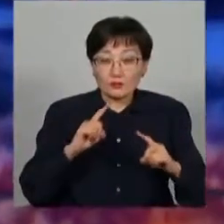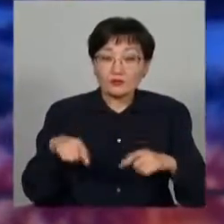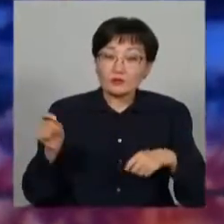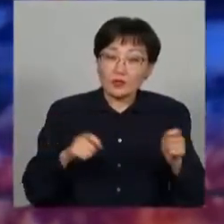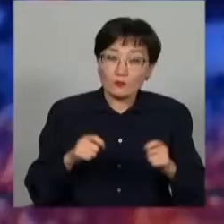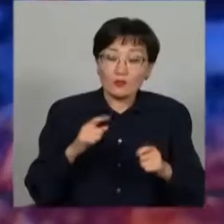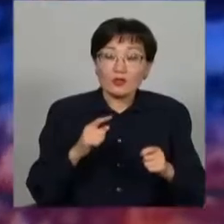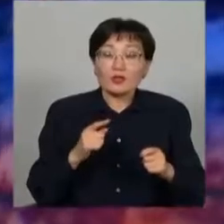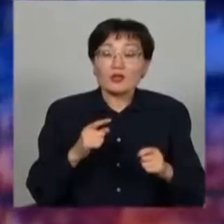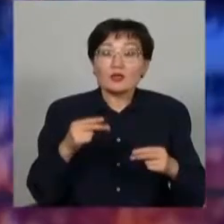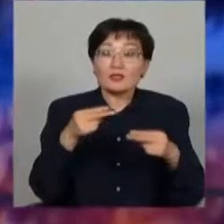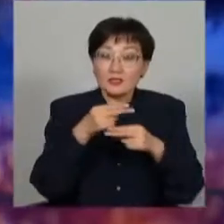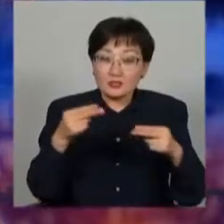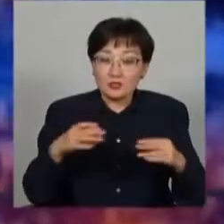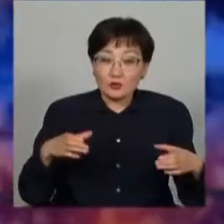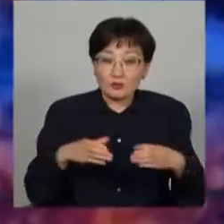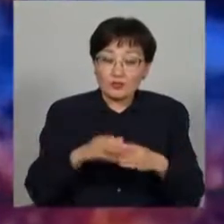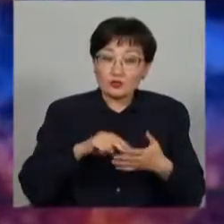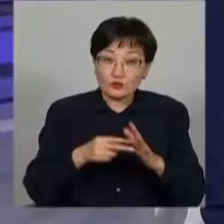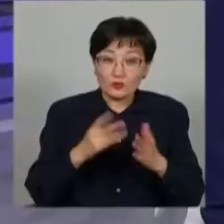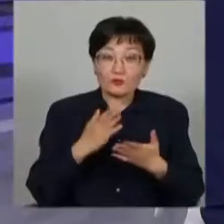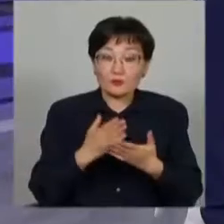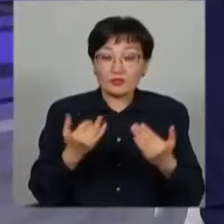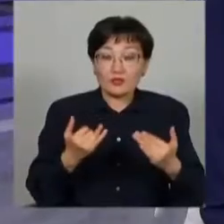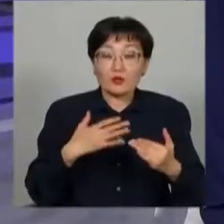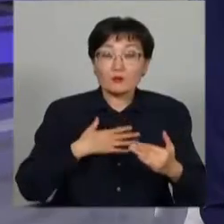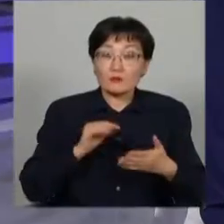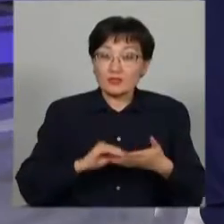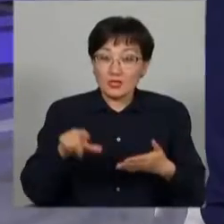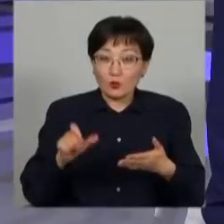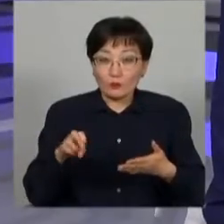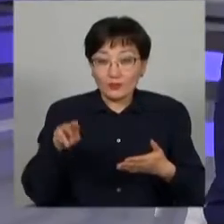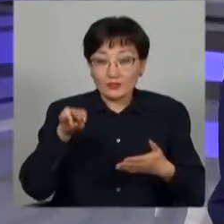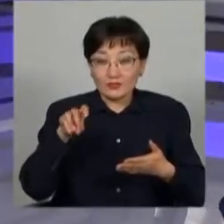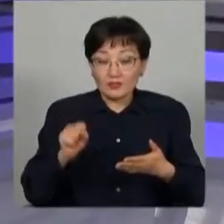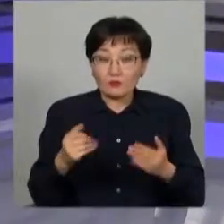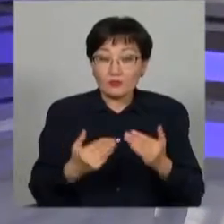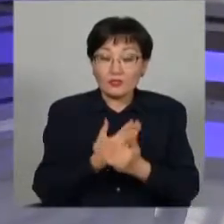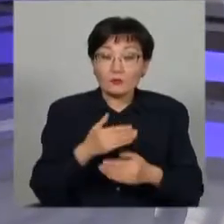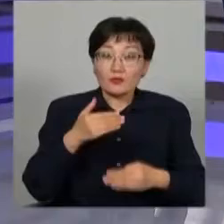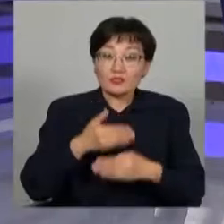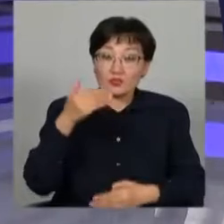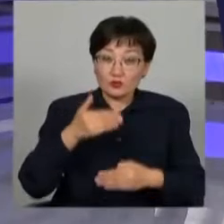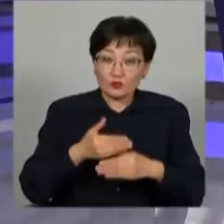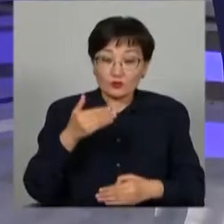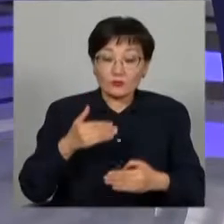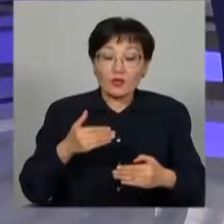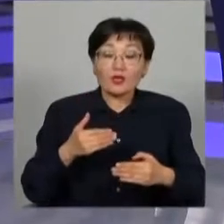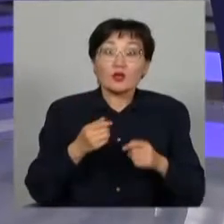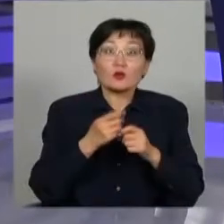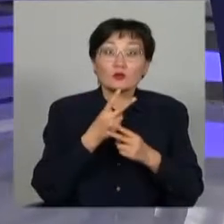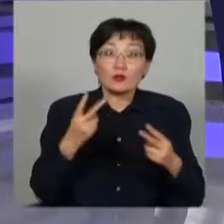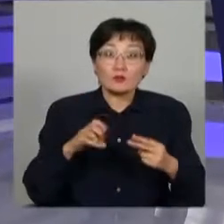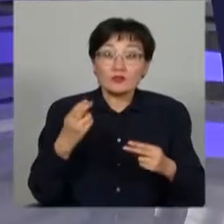мен лекциялар да ұйымдастырылады деп жоспарланған екен. Қазір менің әріптесім Мадина Оқас жаңа қойылымның шымылдығын ашу үшін